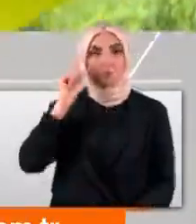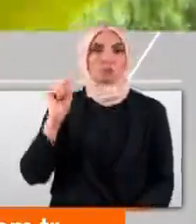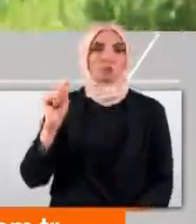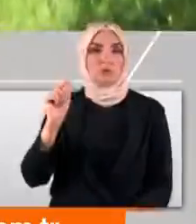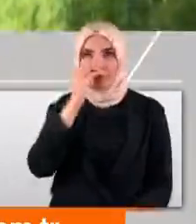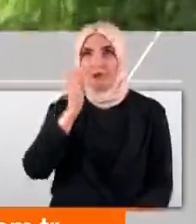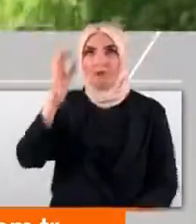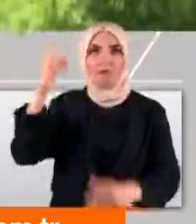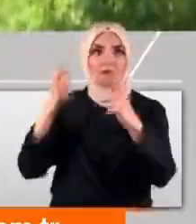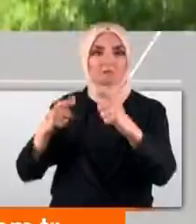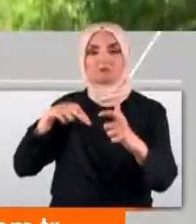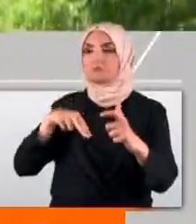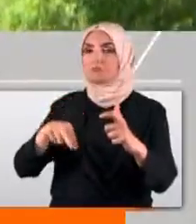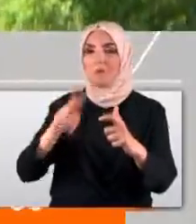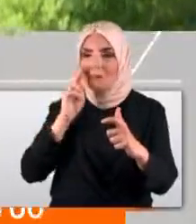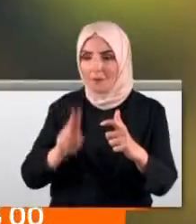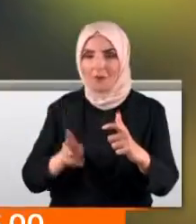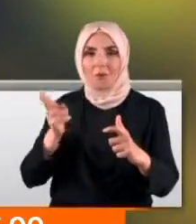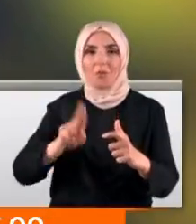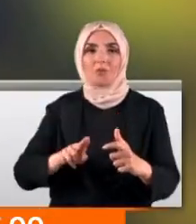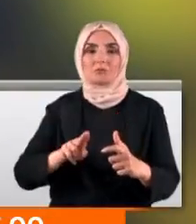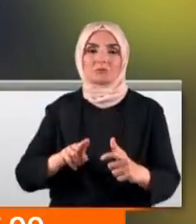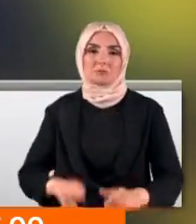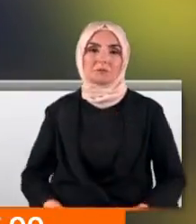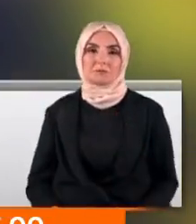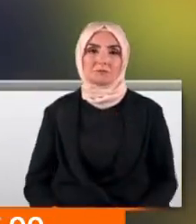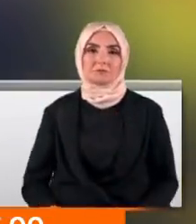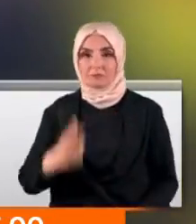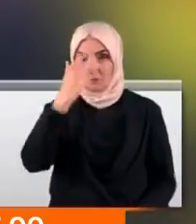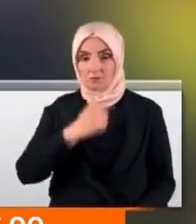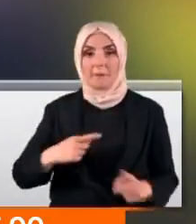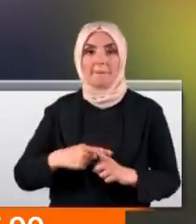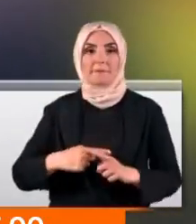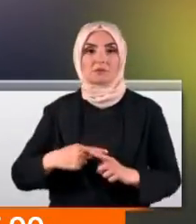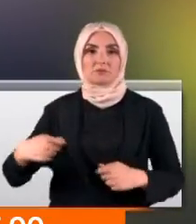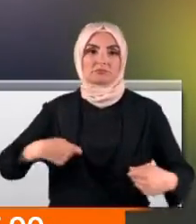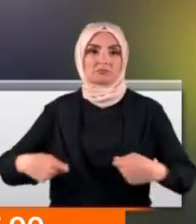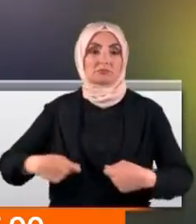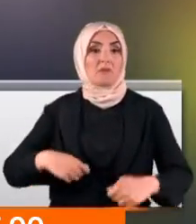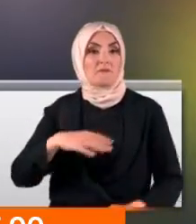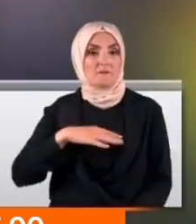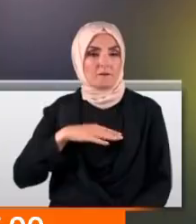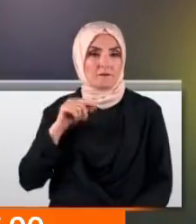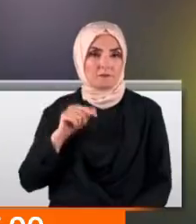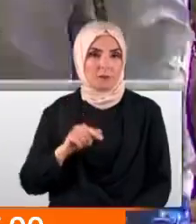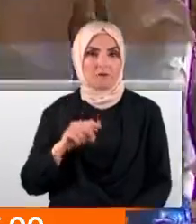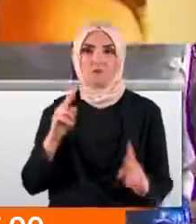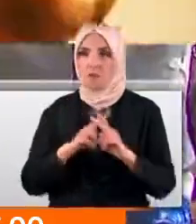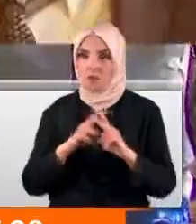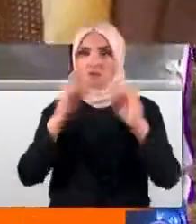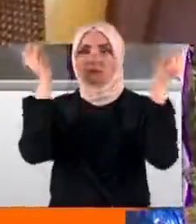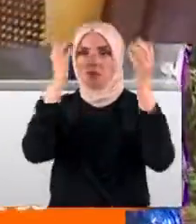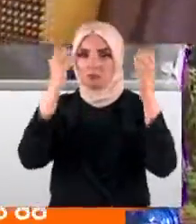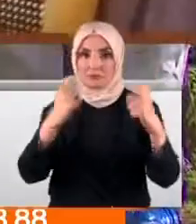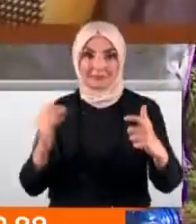girdiğinde o gencin cansız bedenini gördü. Vücudunda bıçak darbeleri vardı. Polis ve ambulans olay yerine geldiğinde gencin uzun